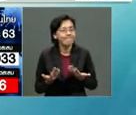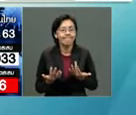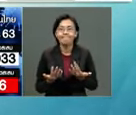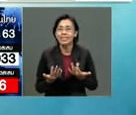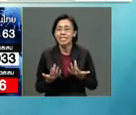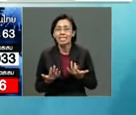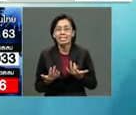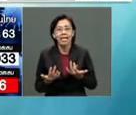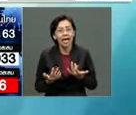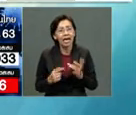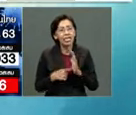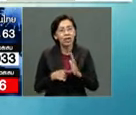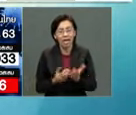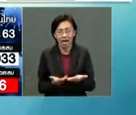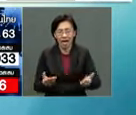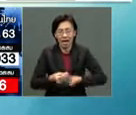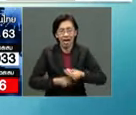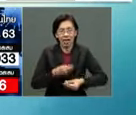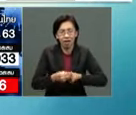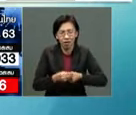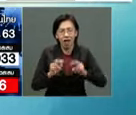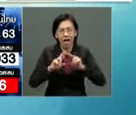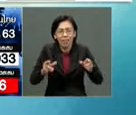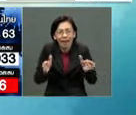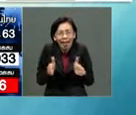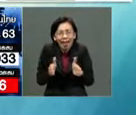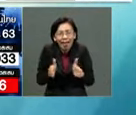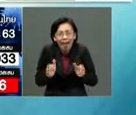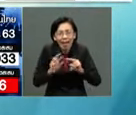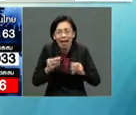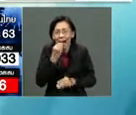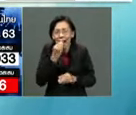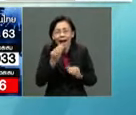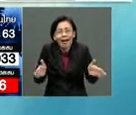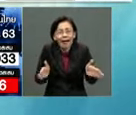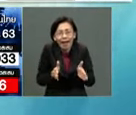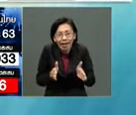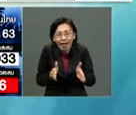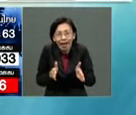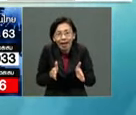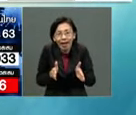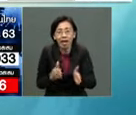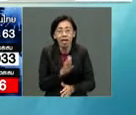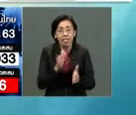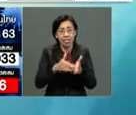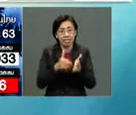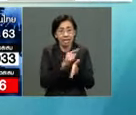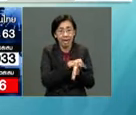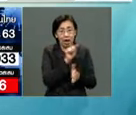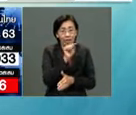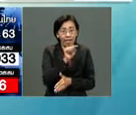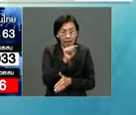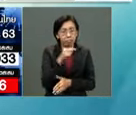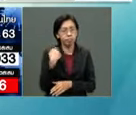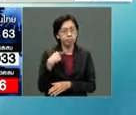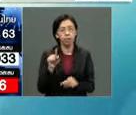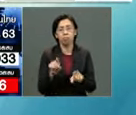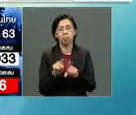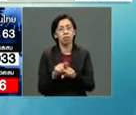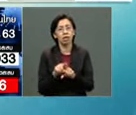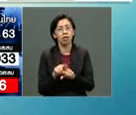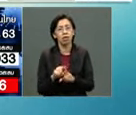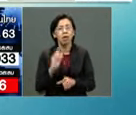ะไรล่ะอื่นๆที่เป็นแผงลอยเป็นร้านเล็กๆร้านอาหารอะไรทั้งหลายก็อยู่ในสีขาวเนี่ยเขาบอกว่าได้ประโยชน์ด้วยอย่างที่บอกว่า